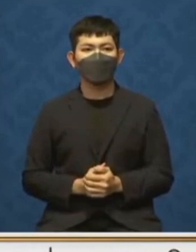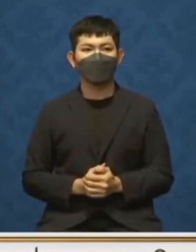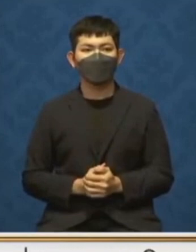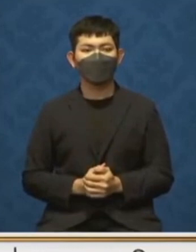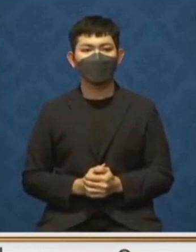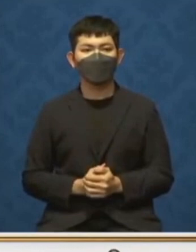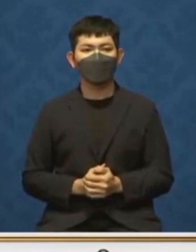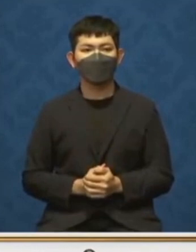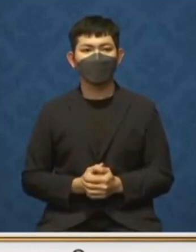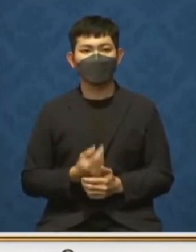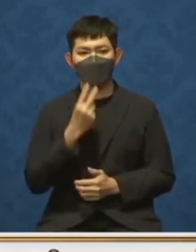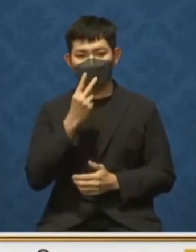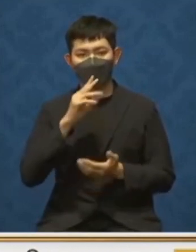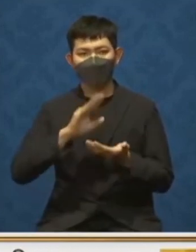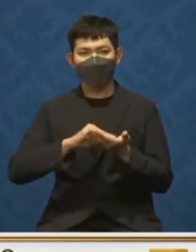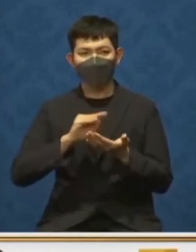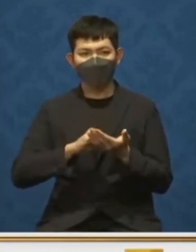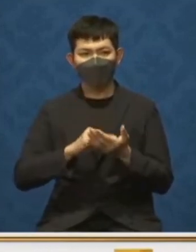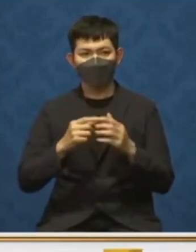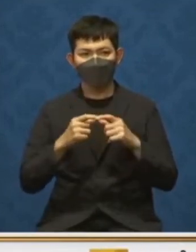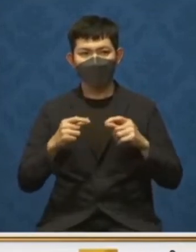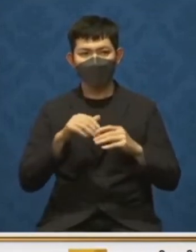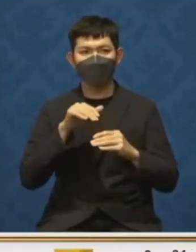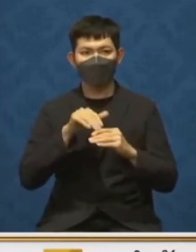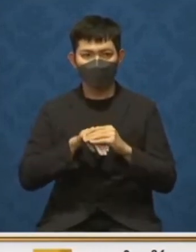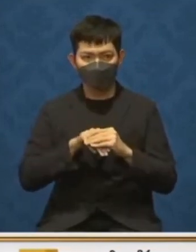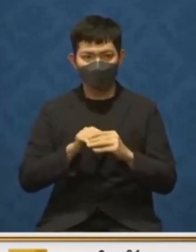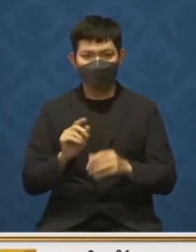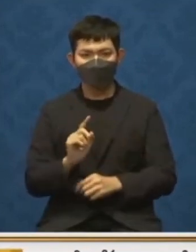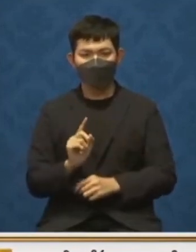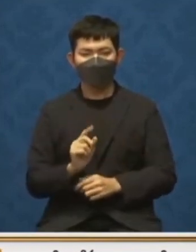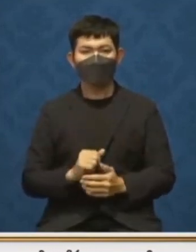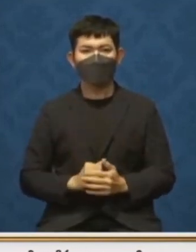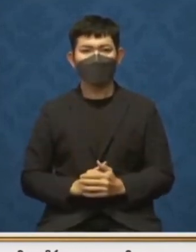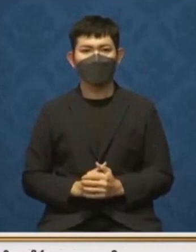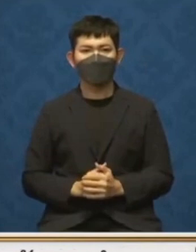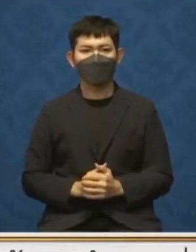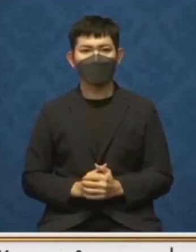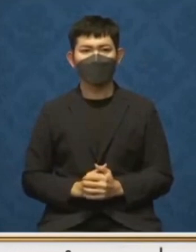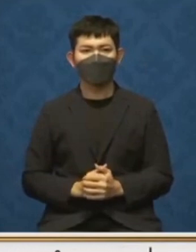ต้องดูในเรคคอร์ดนะครับว่าท่านผู้นำได้แสดงตนไ